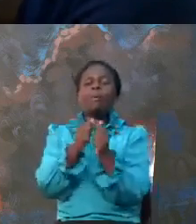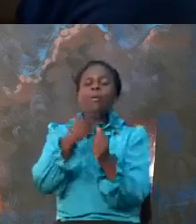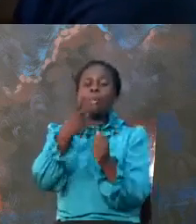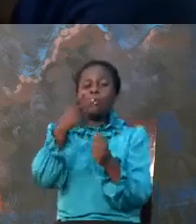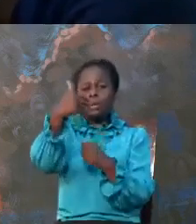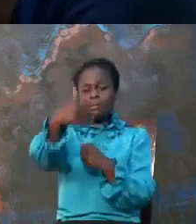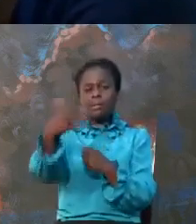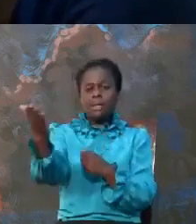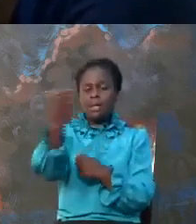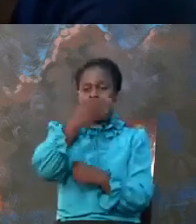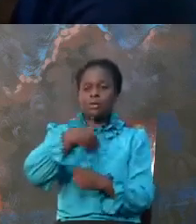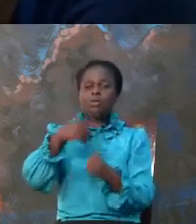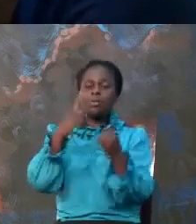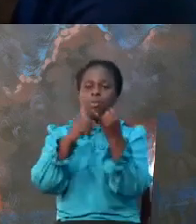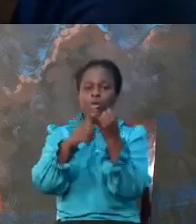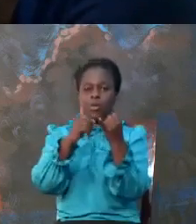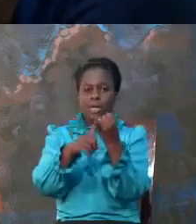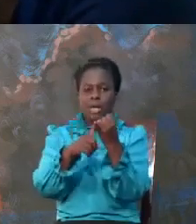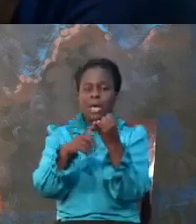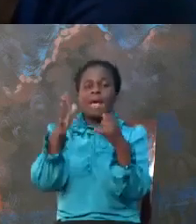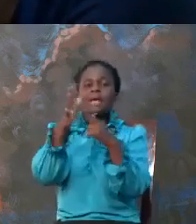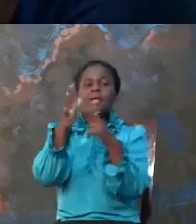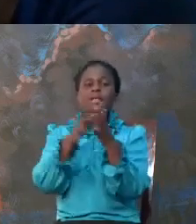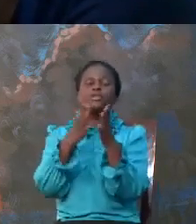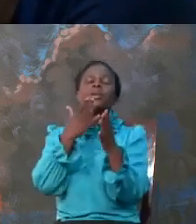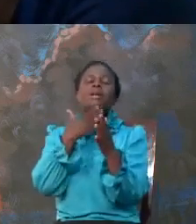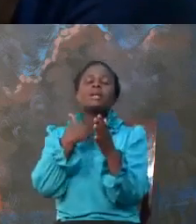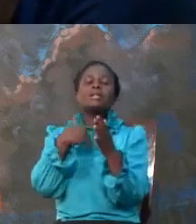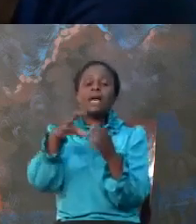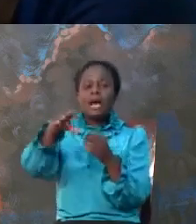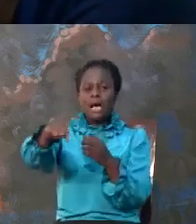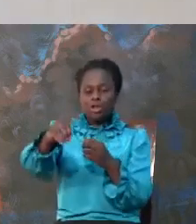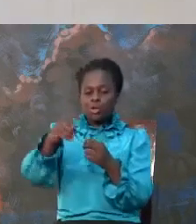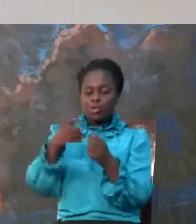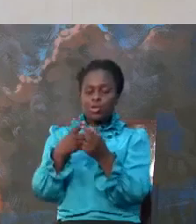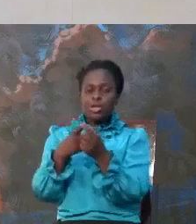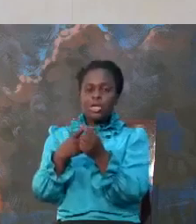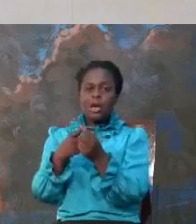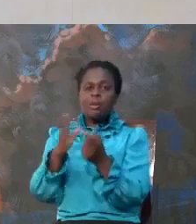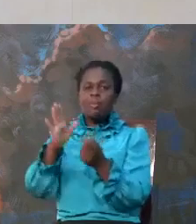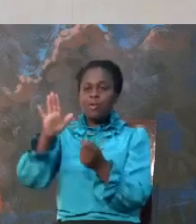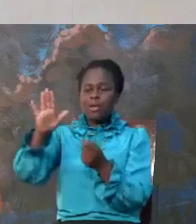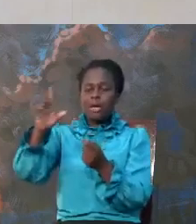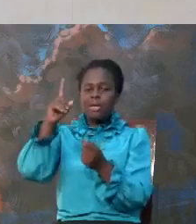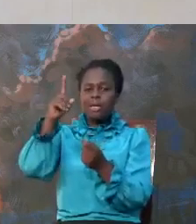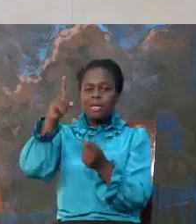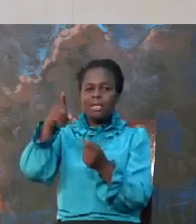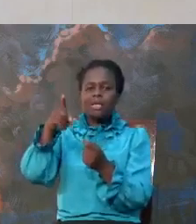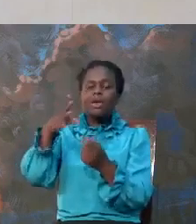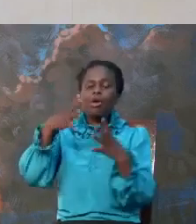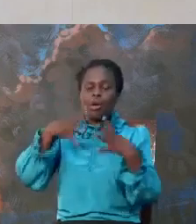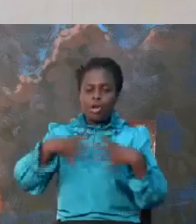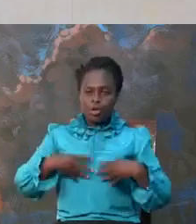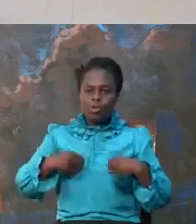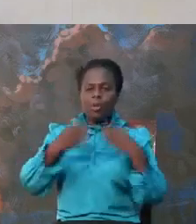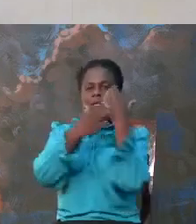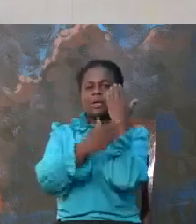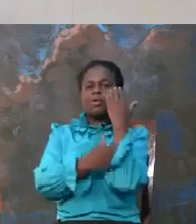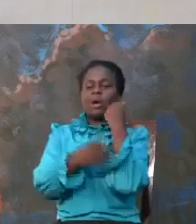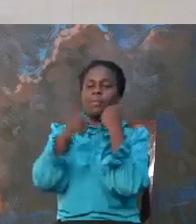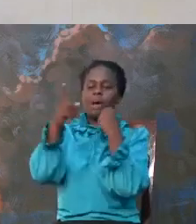yetu. Moja anataka achukue ile damu yake, ili wanaokubali na kuungama iwe